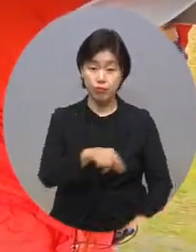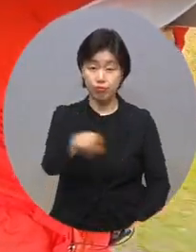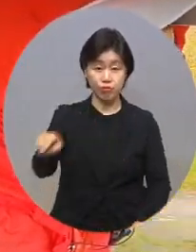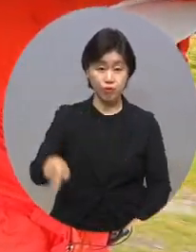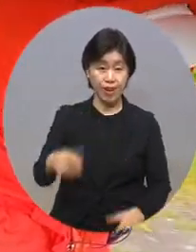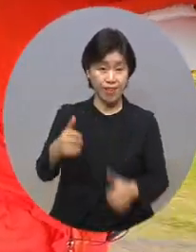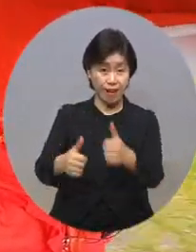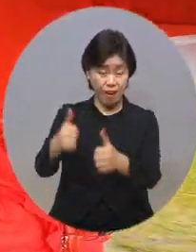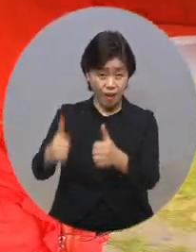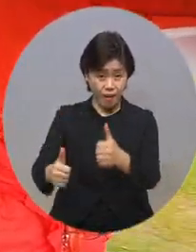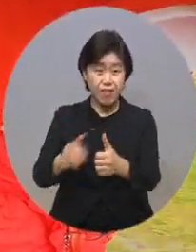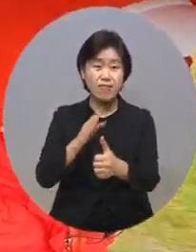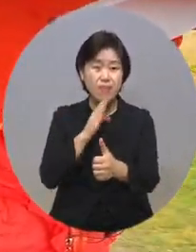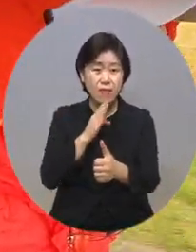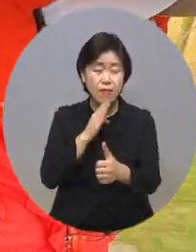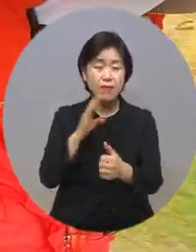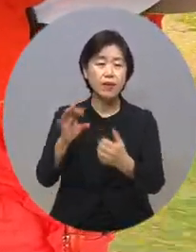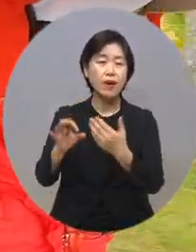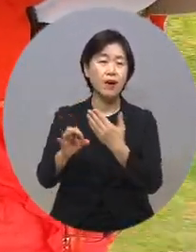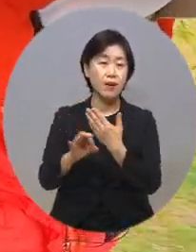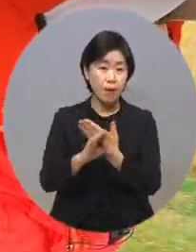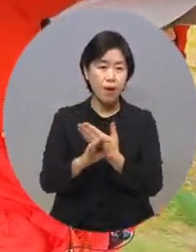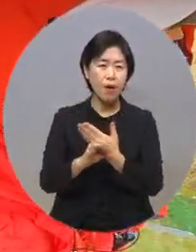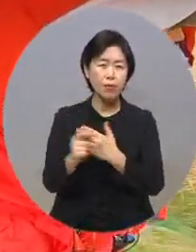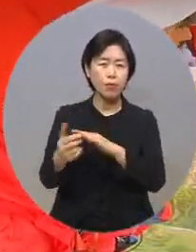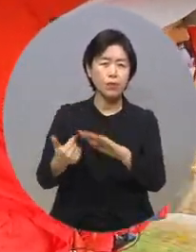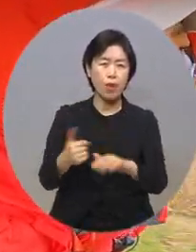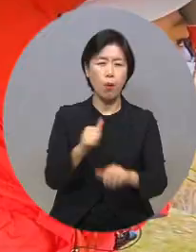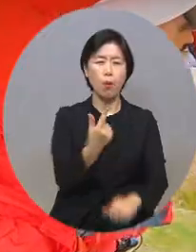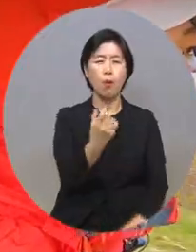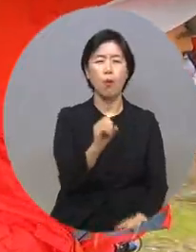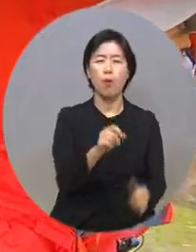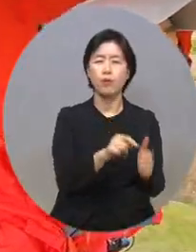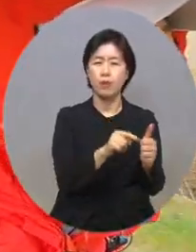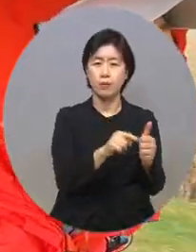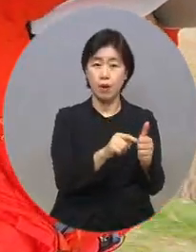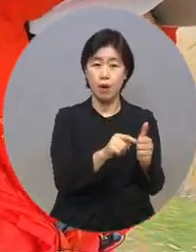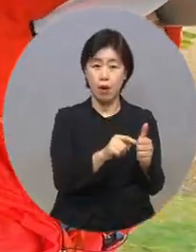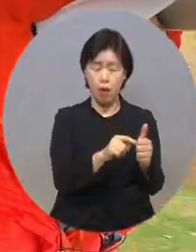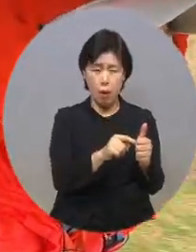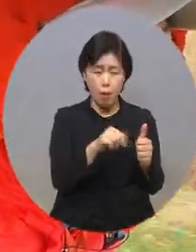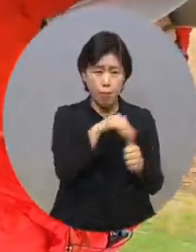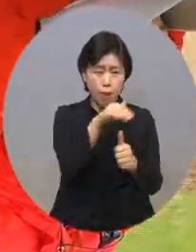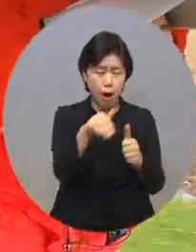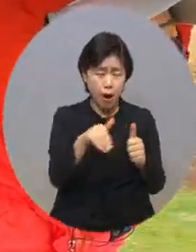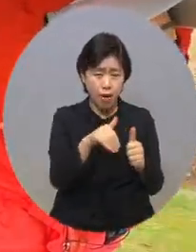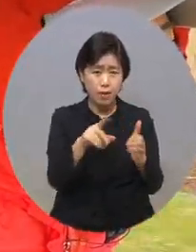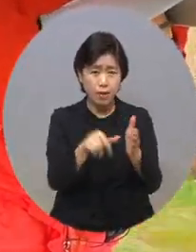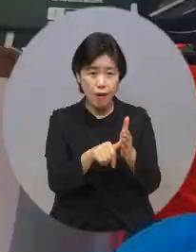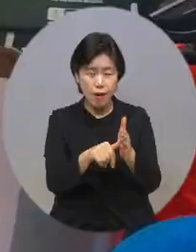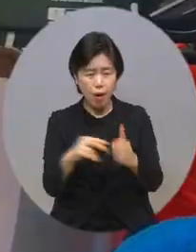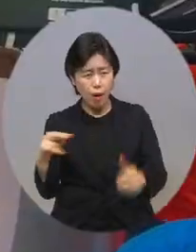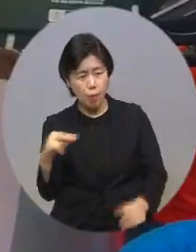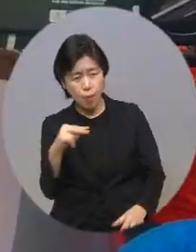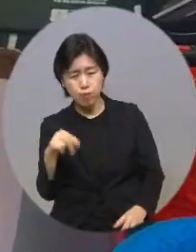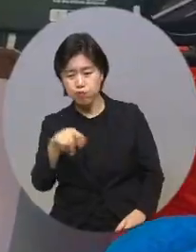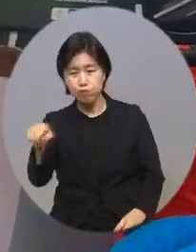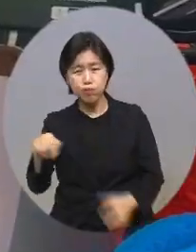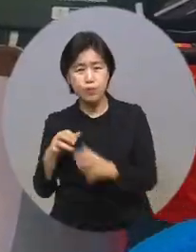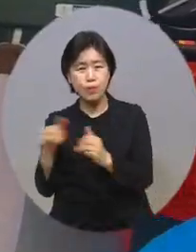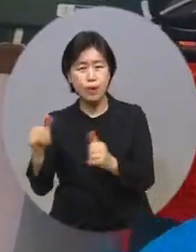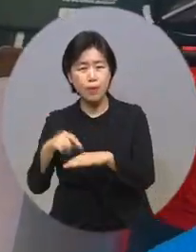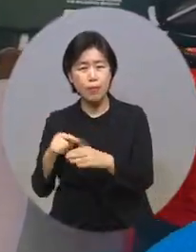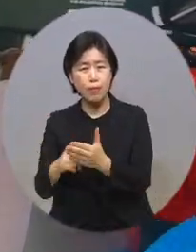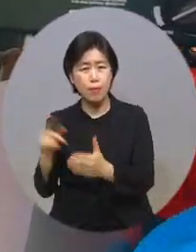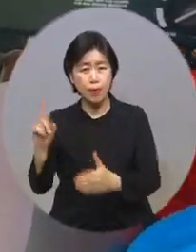테스터다. 아까 전에 이제 인구 같은 상황이 벌어졌을 때 상대방의 그 마음 심정은 어때요? 웃고 있는 것